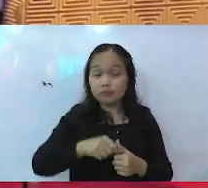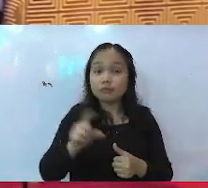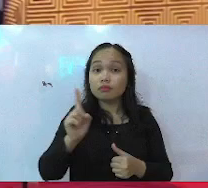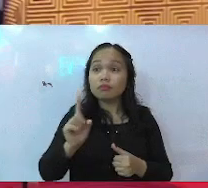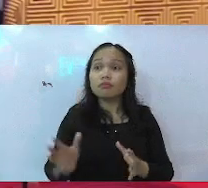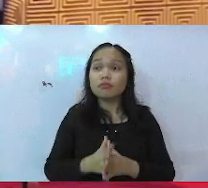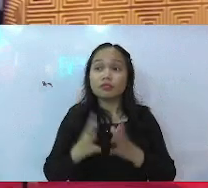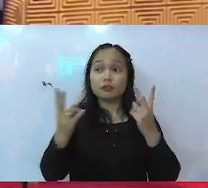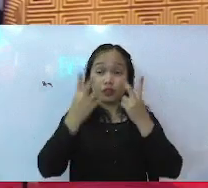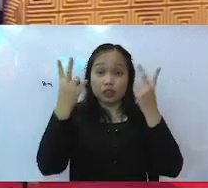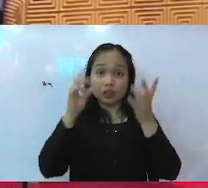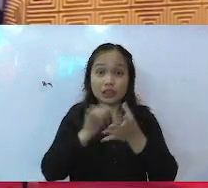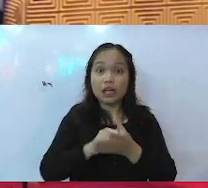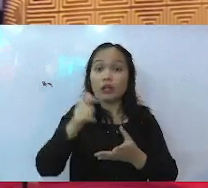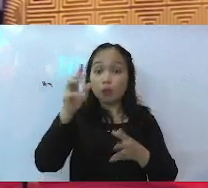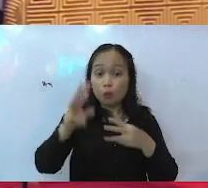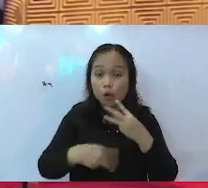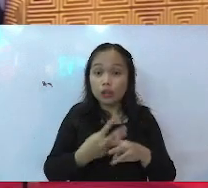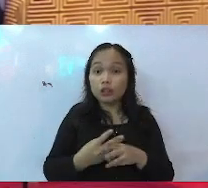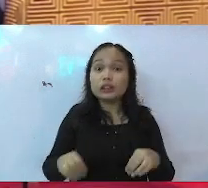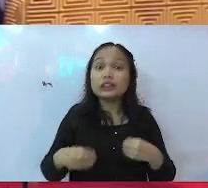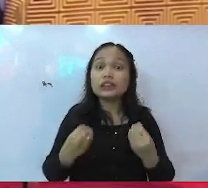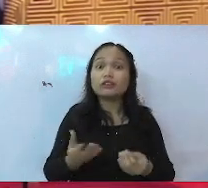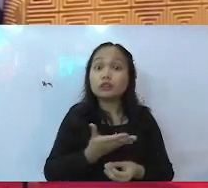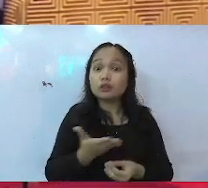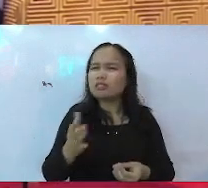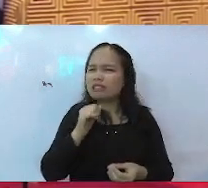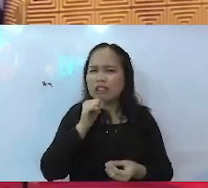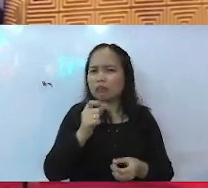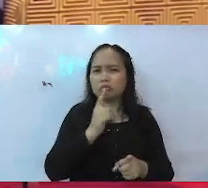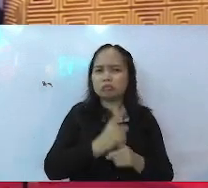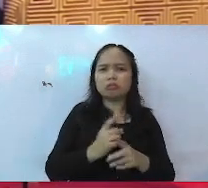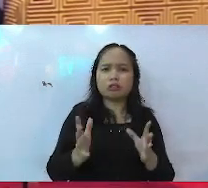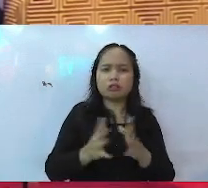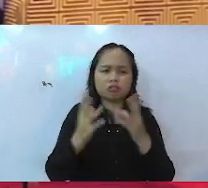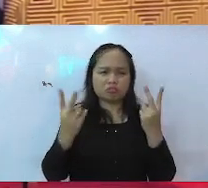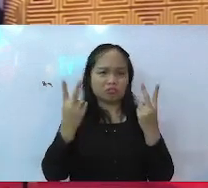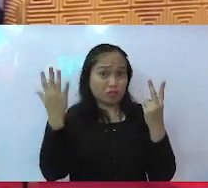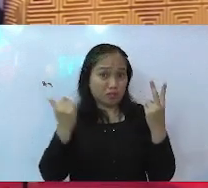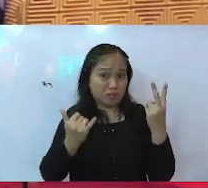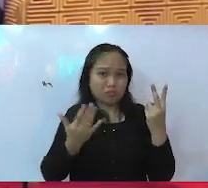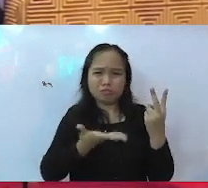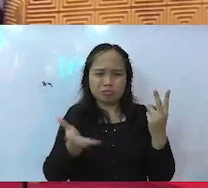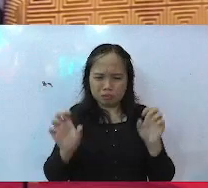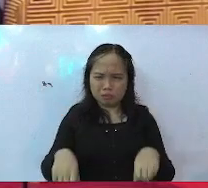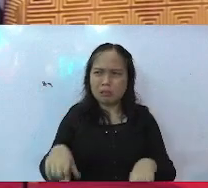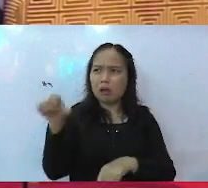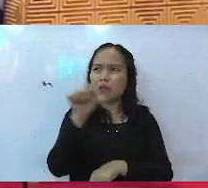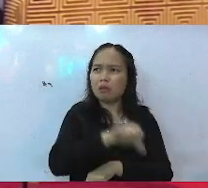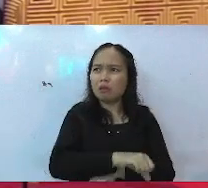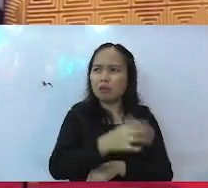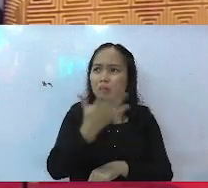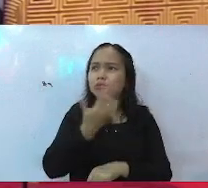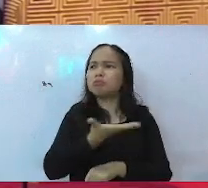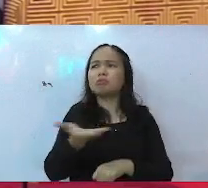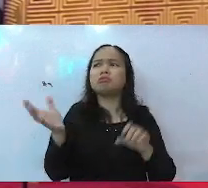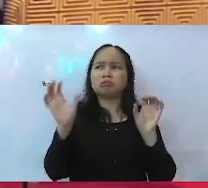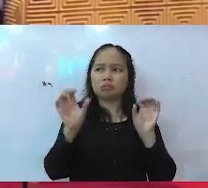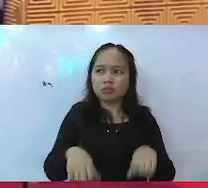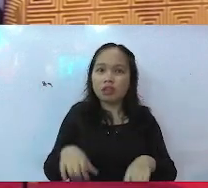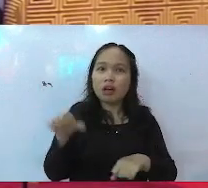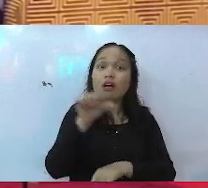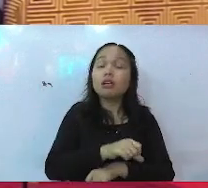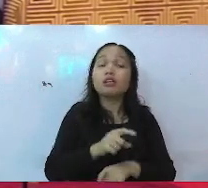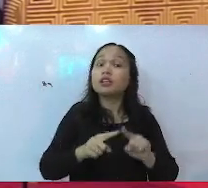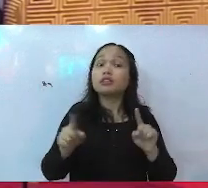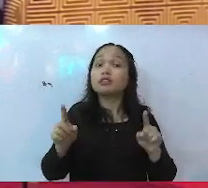Victory na ibinibigay ng mundo na ito is not Victory at all Pwede kang matalo eh at matatalo at matatalo ka pero yung Victory